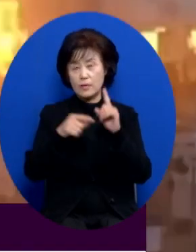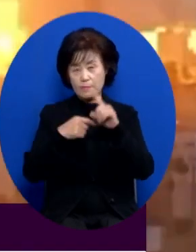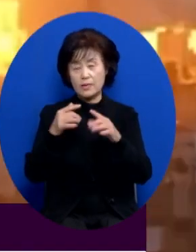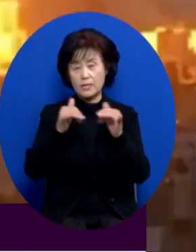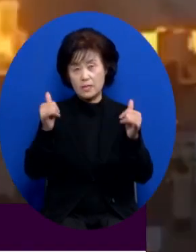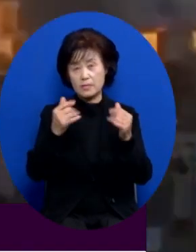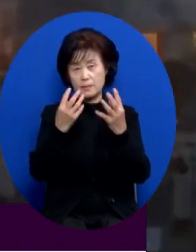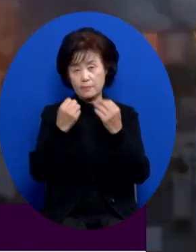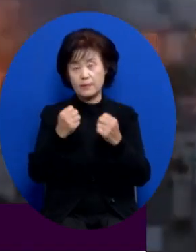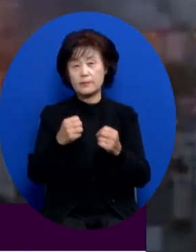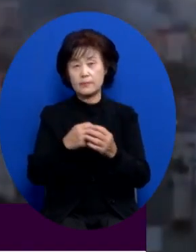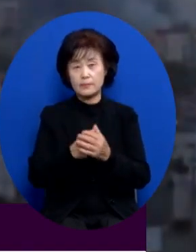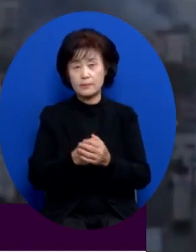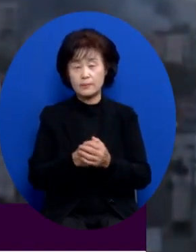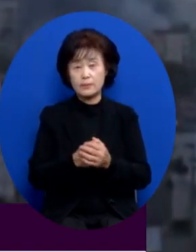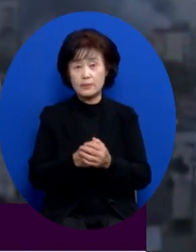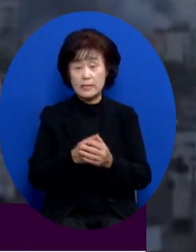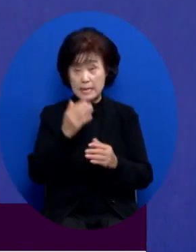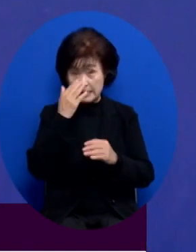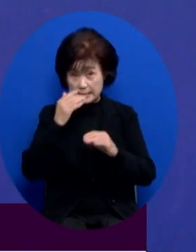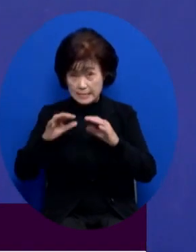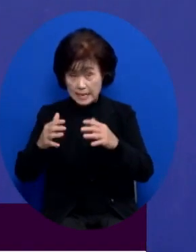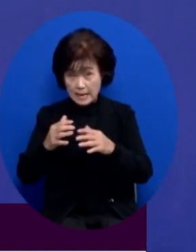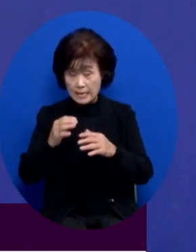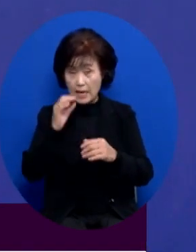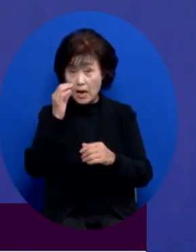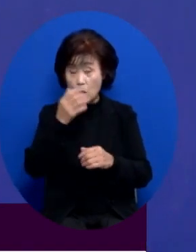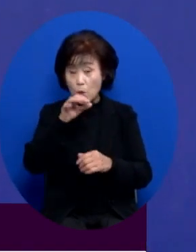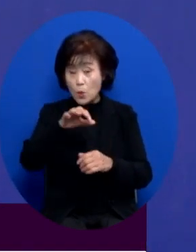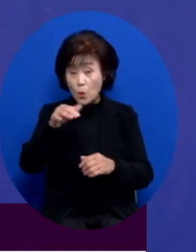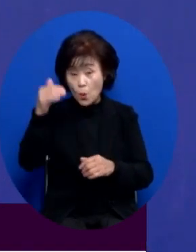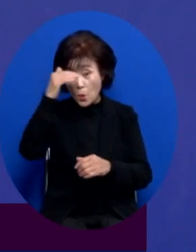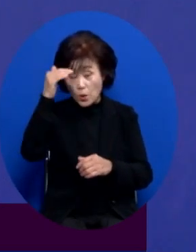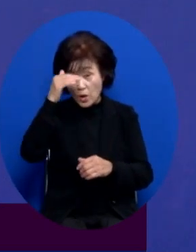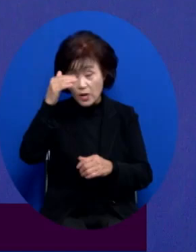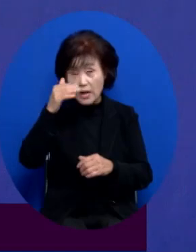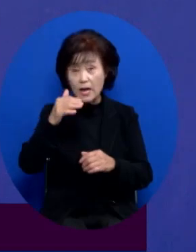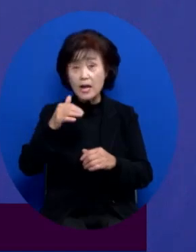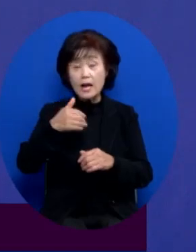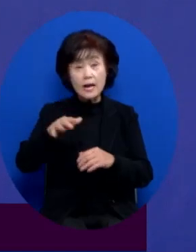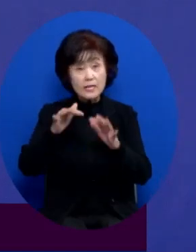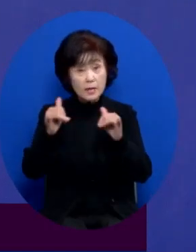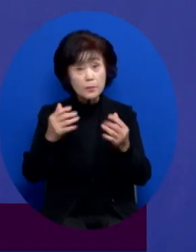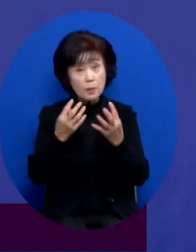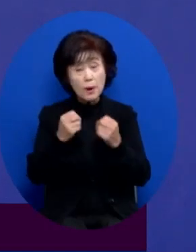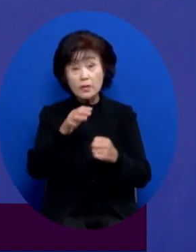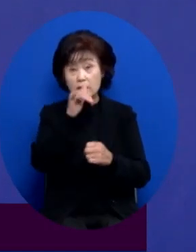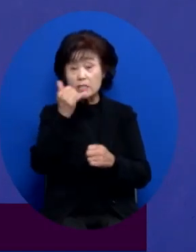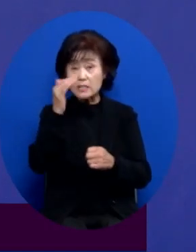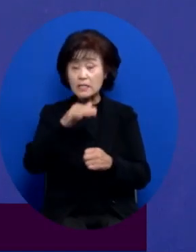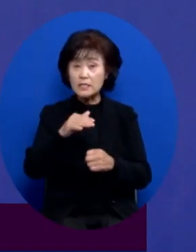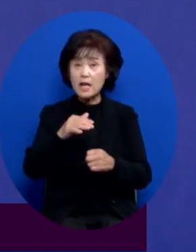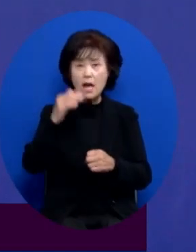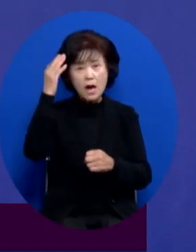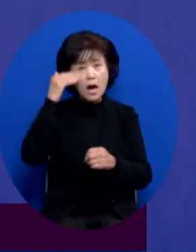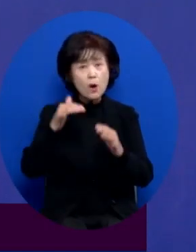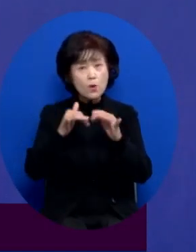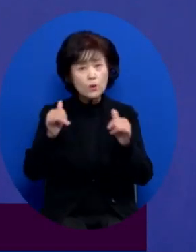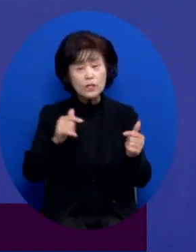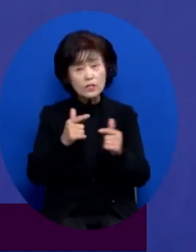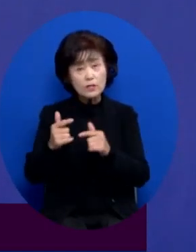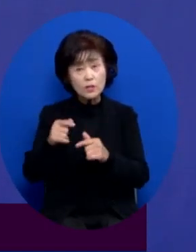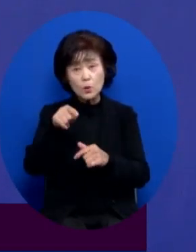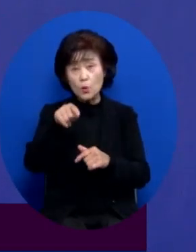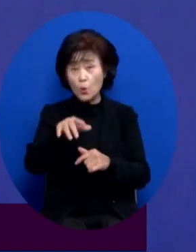같습니다. 네, 이스라엘에는 성지순례를 가는 지역들이 많은 걸로 알고 있는데요. 아직 이스라엘에 남아있는 우리 국민들이